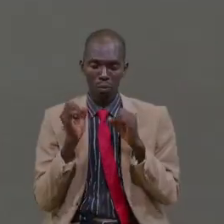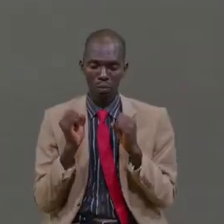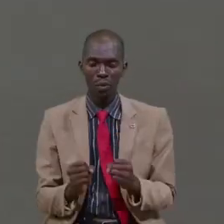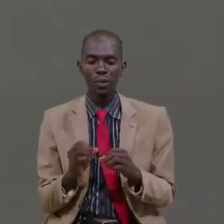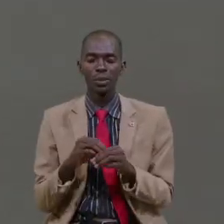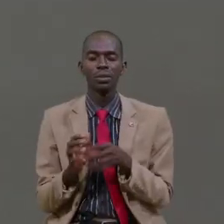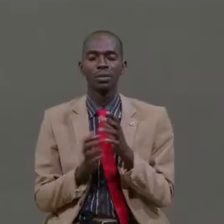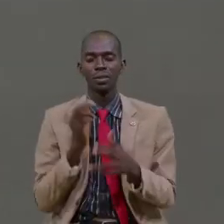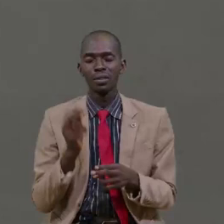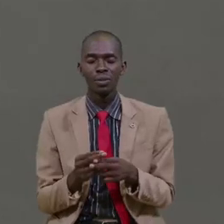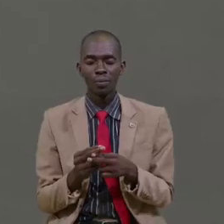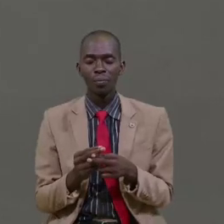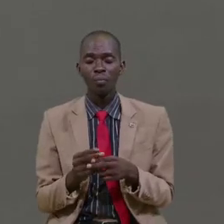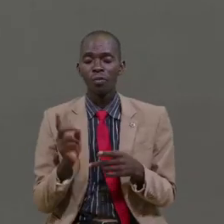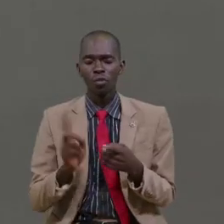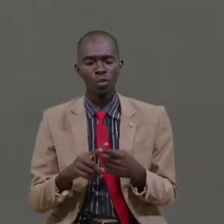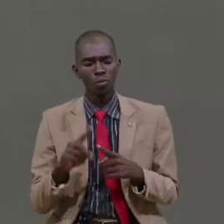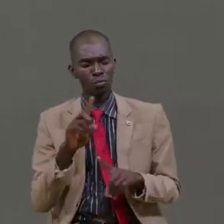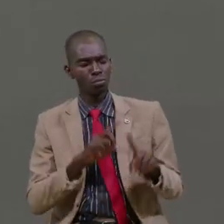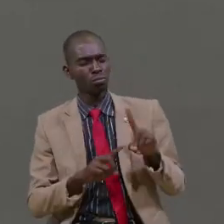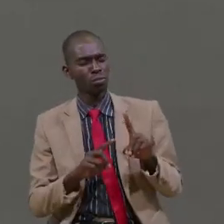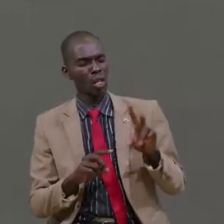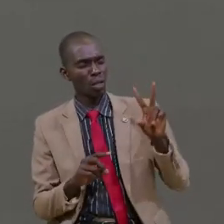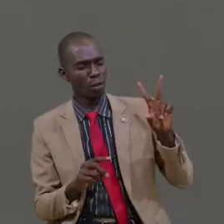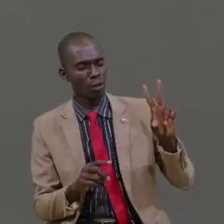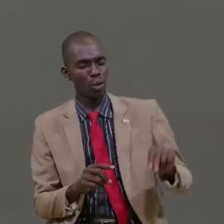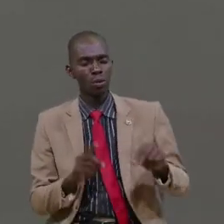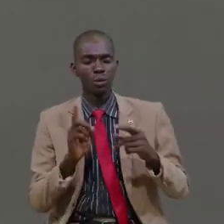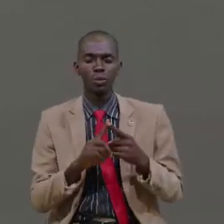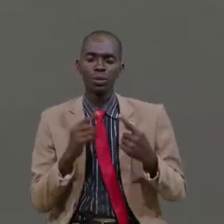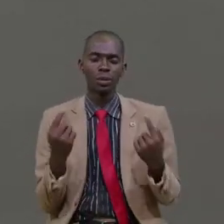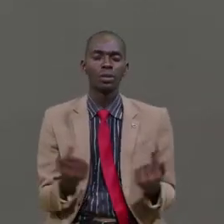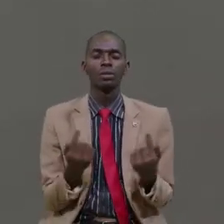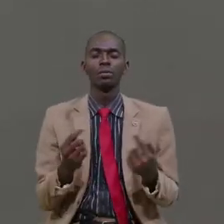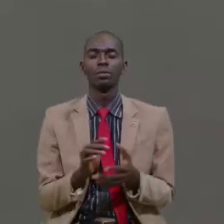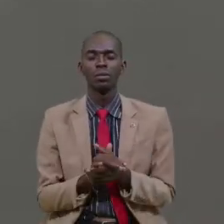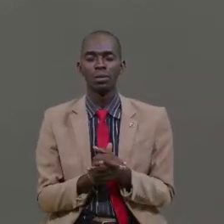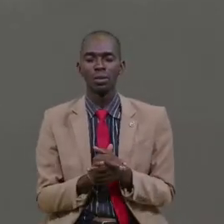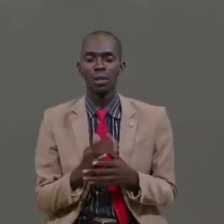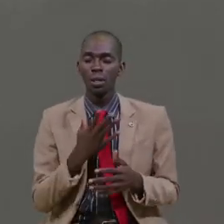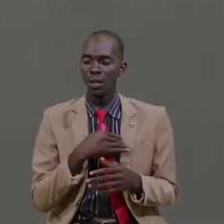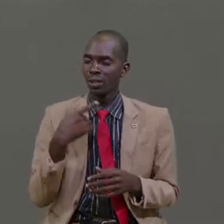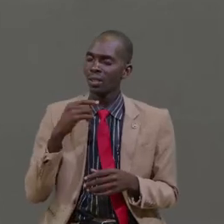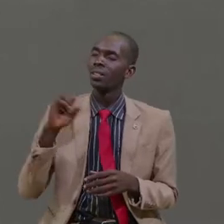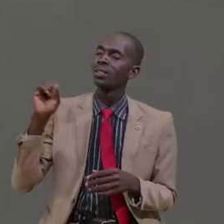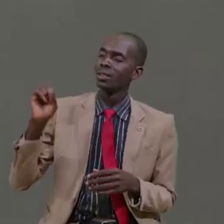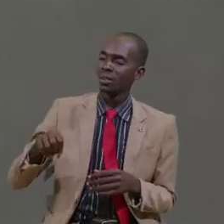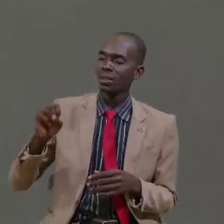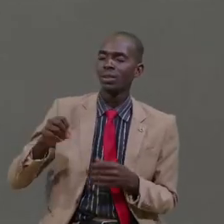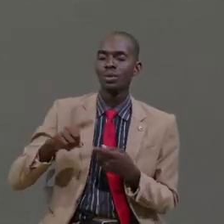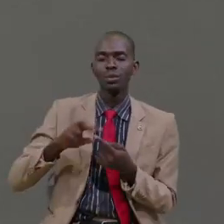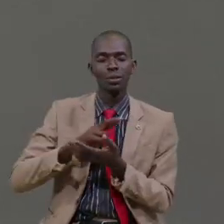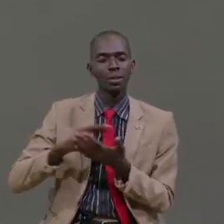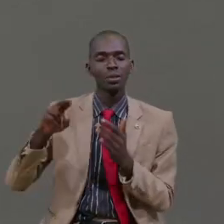Donne à chacun le pouvoir de dire non au péché et dit oui à